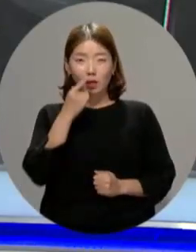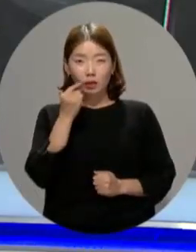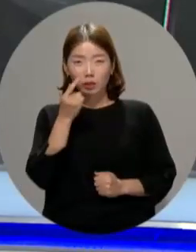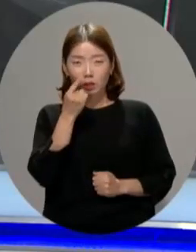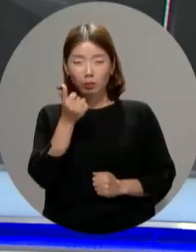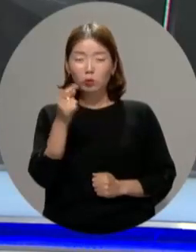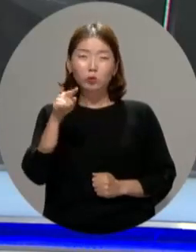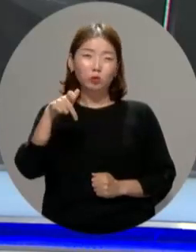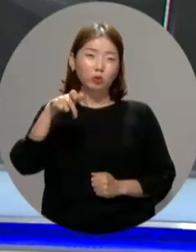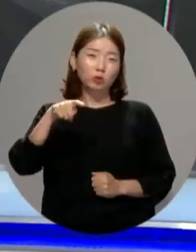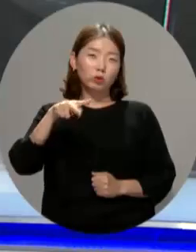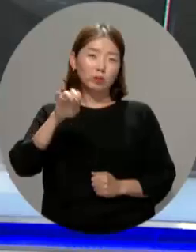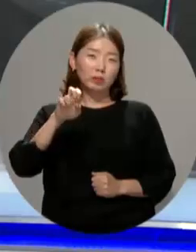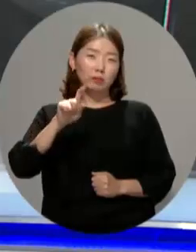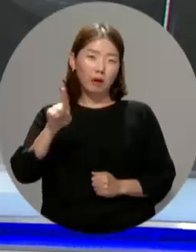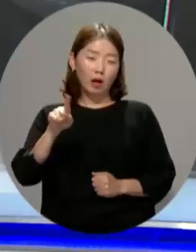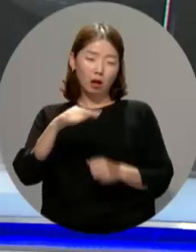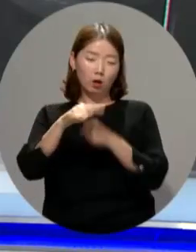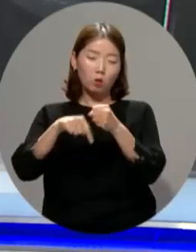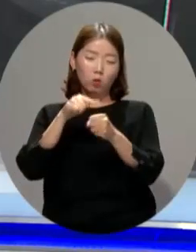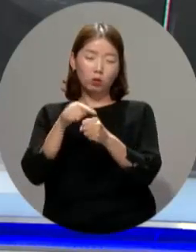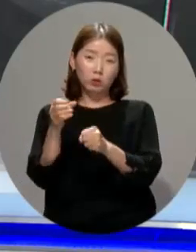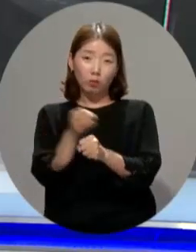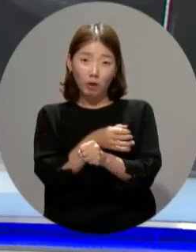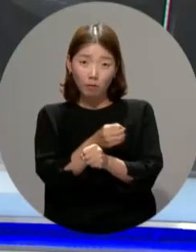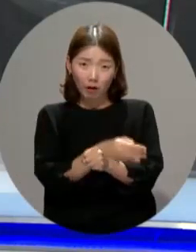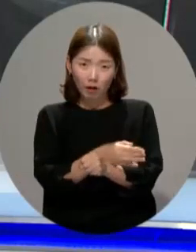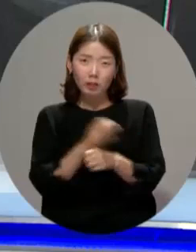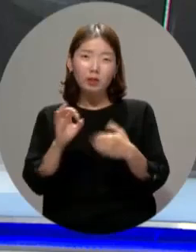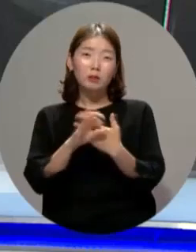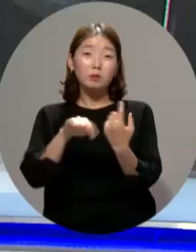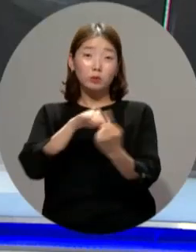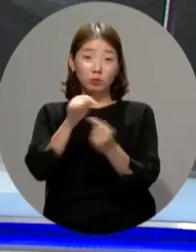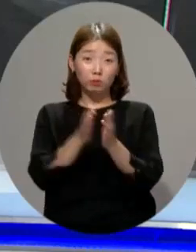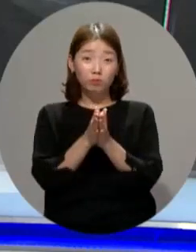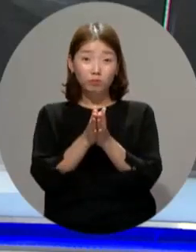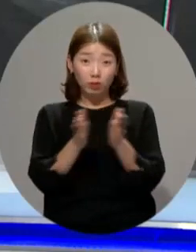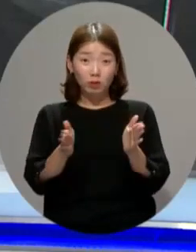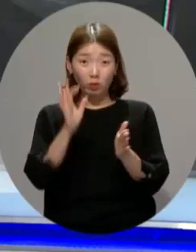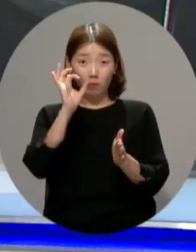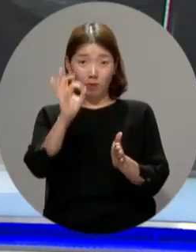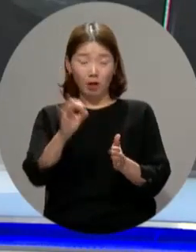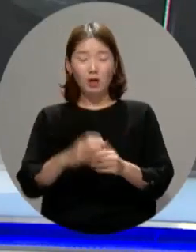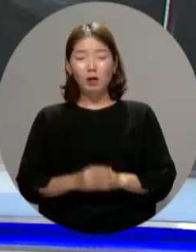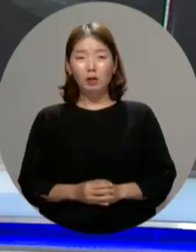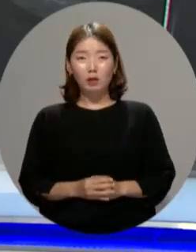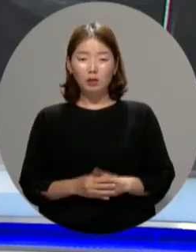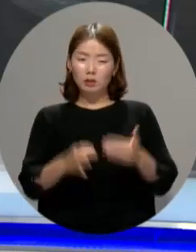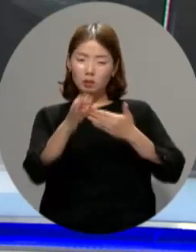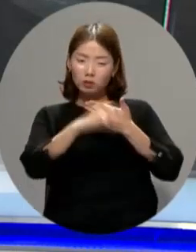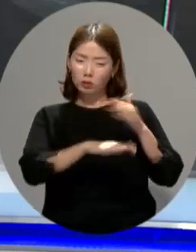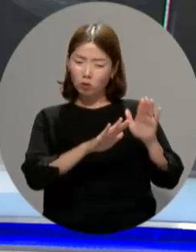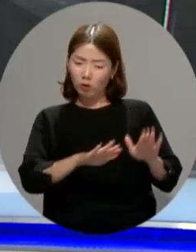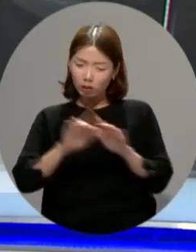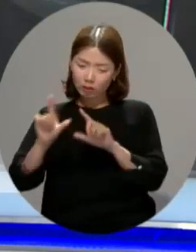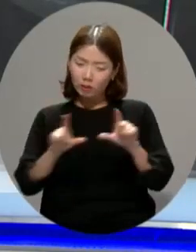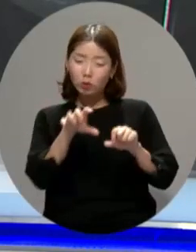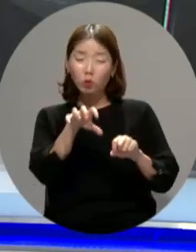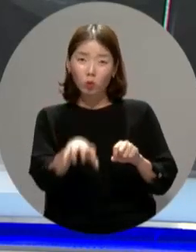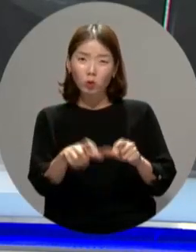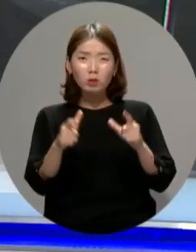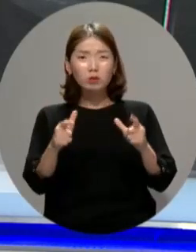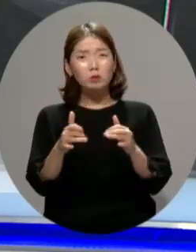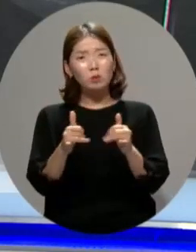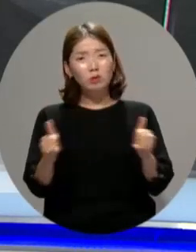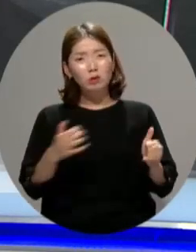일본이 후쿠시마 원전 오염수 방류를 위한 시 운전에 돌입했다는 소식 앞서 보셨습니다. 서해를 삶의 터전으로 삼는